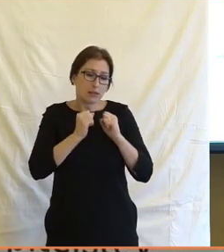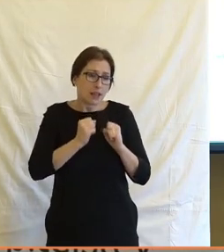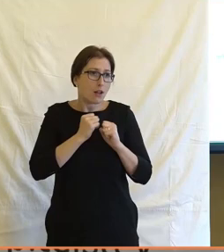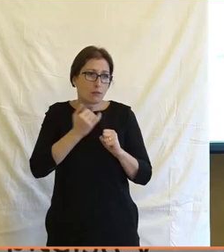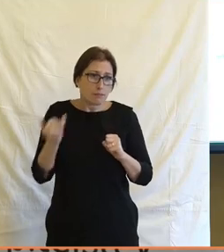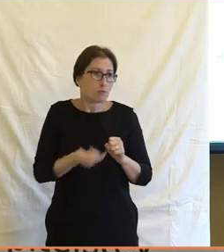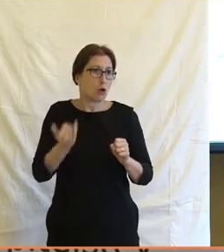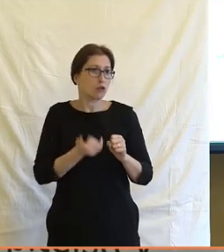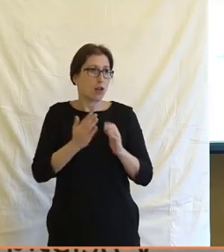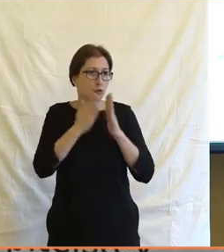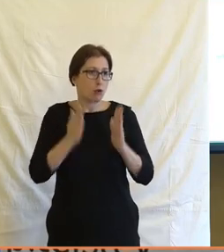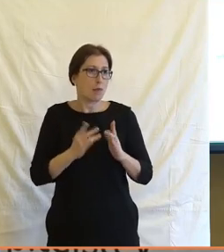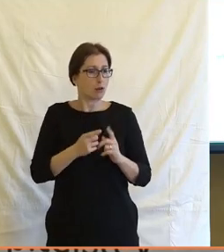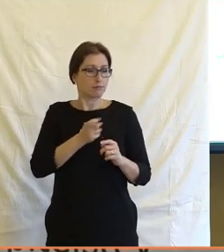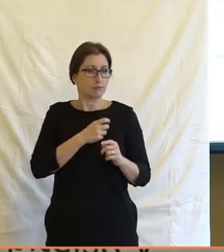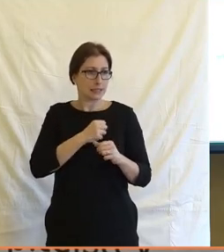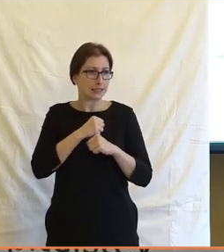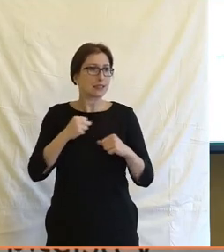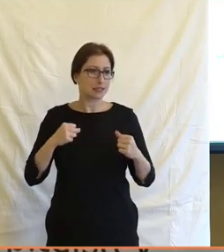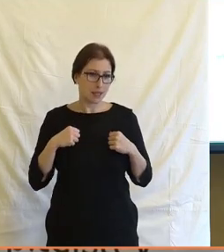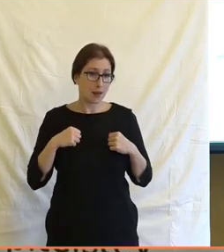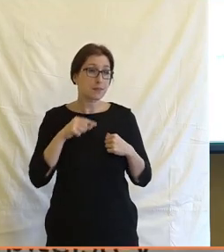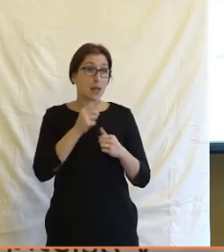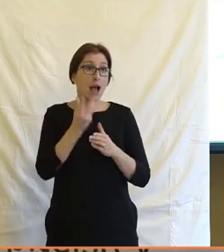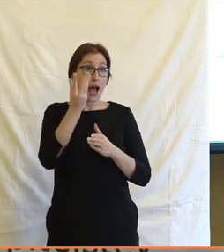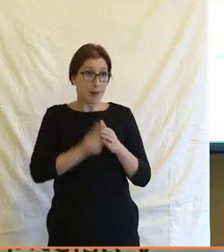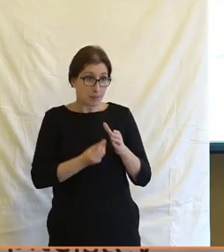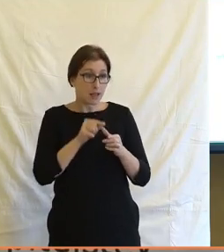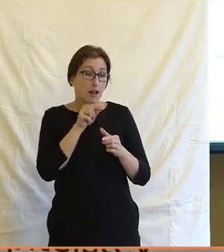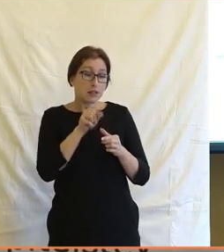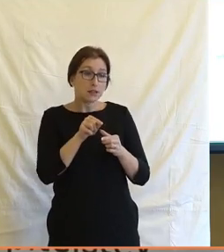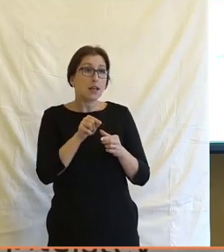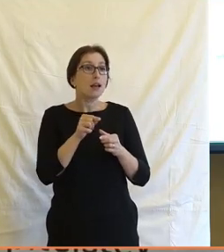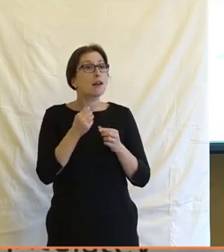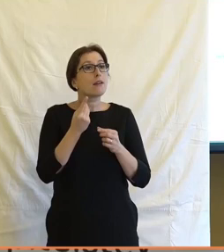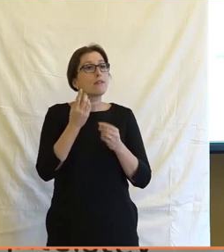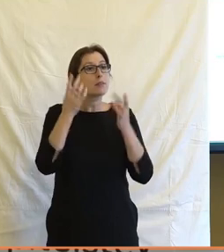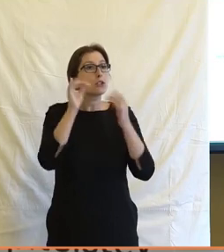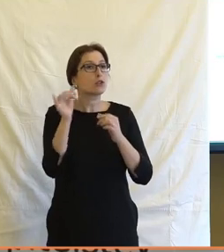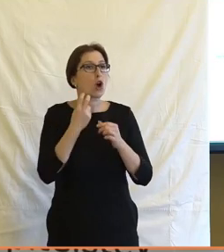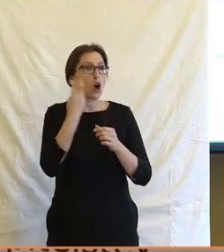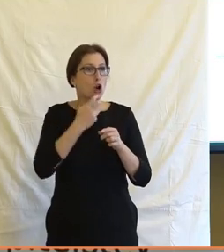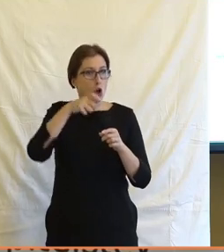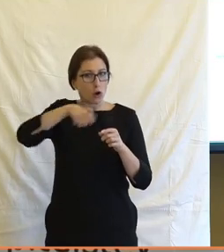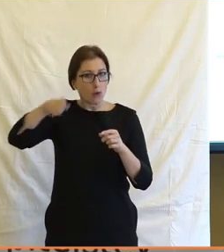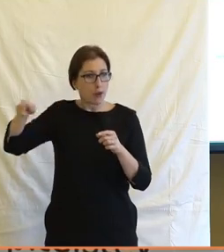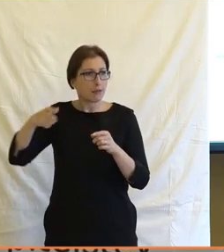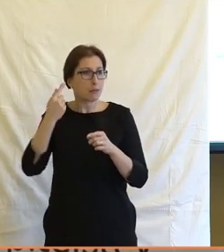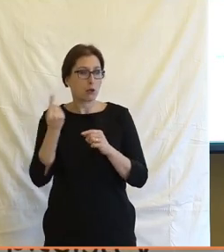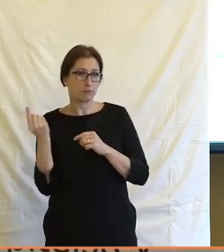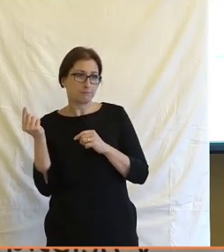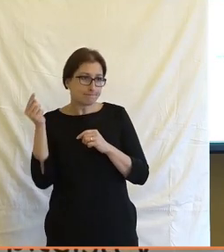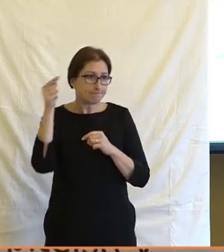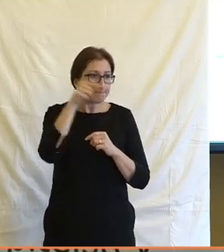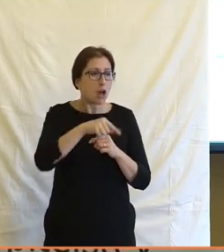trénovat, rehabilitovat dopředu. A tenhle tu vlastně aplikaci vymysleli logopedi, kteří za námi přišli za takového,